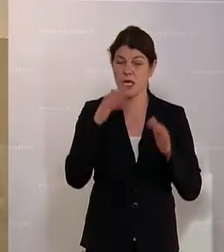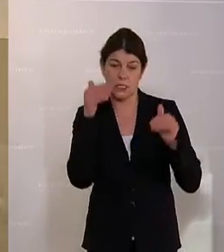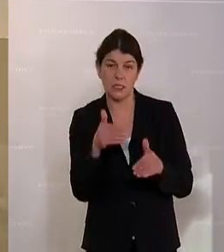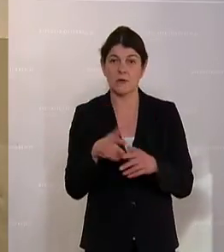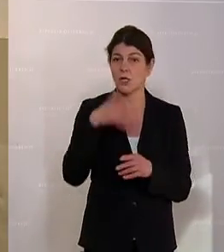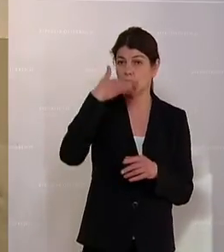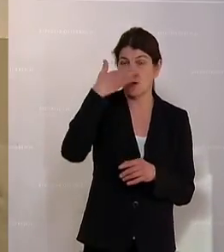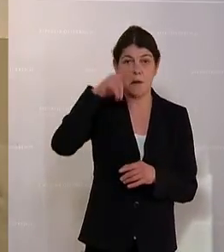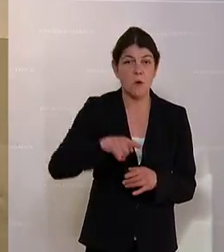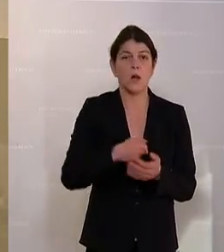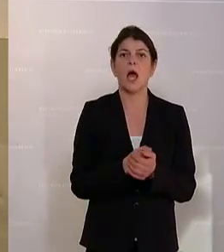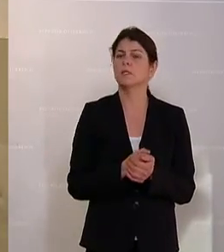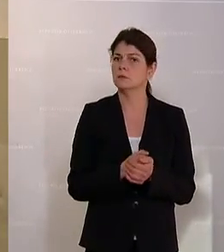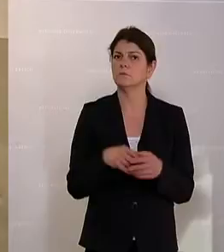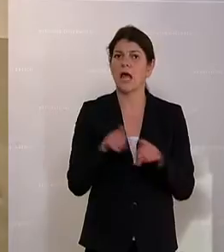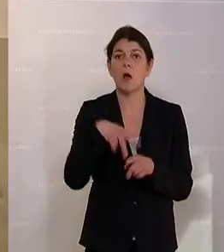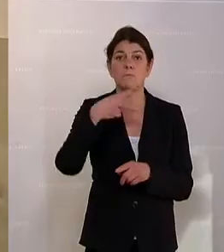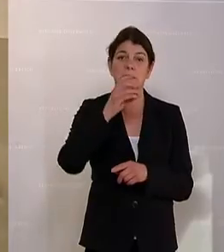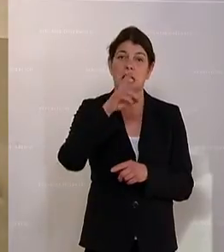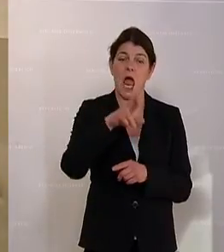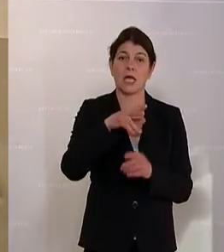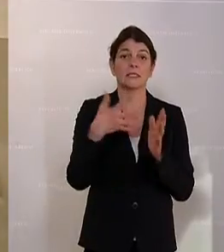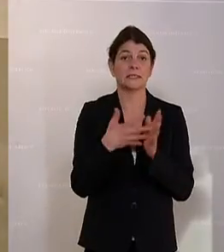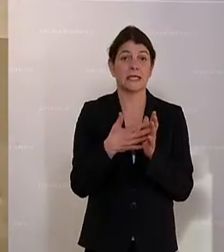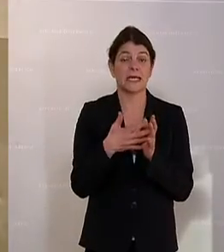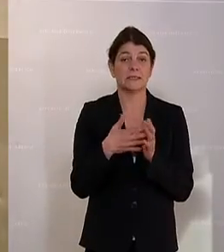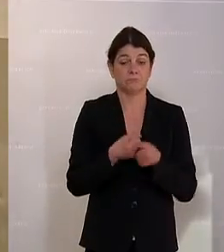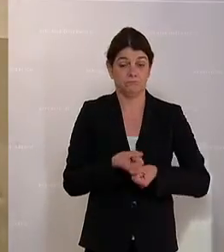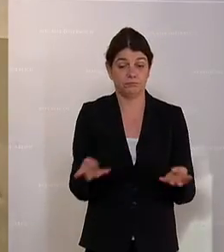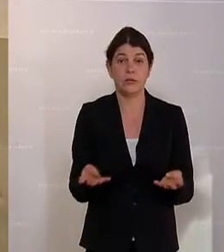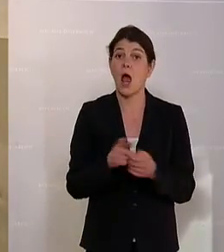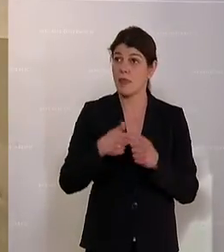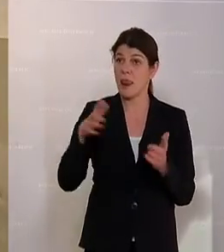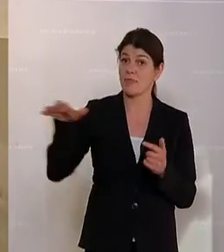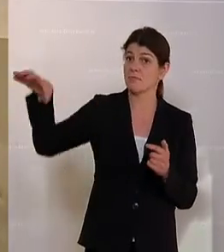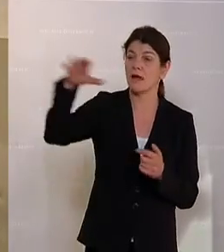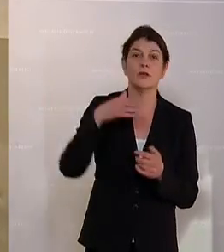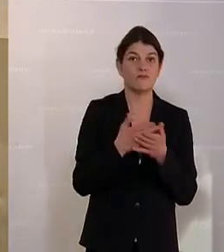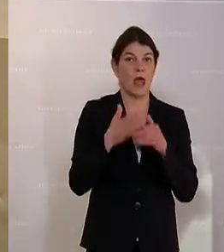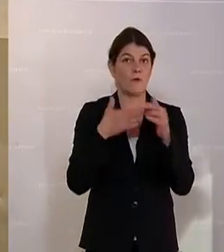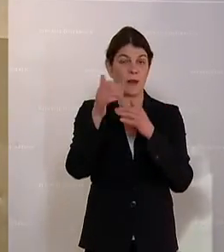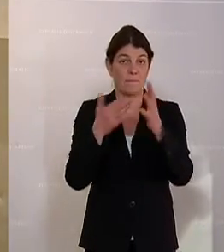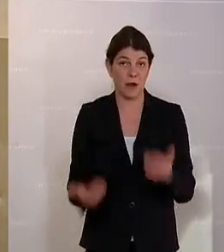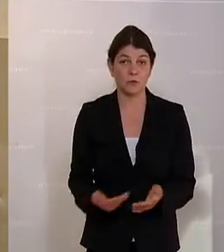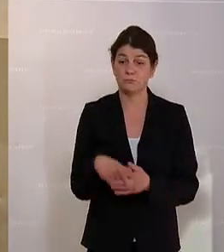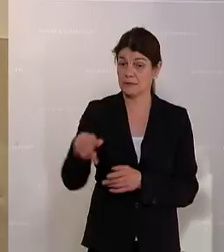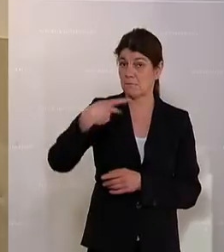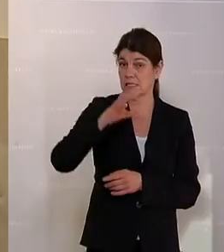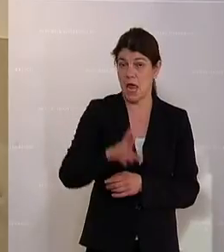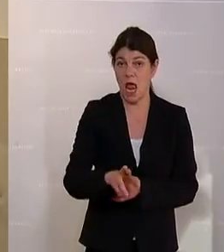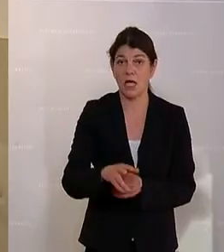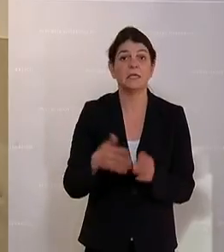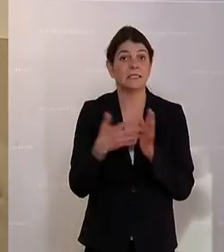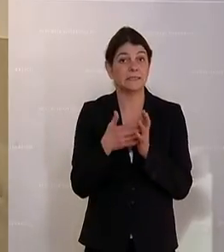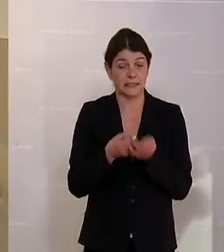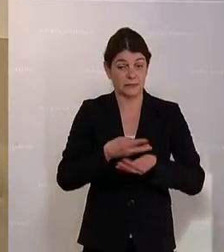den Sommermonaten auch die PCR-Testkapazität auch in den Ländern aufgebaut. Und diese